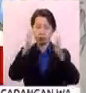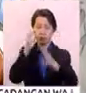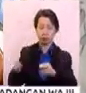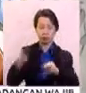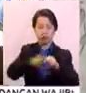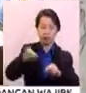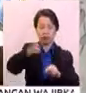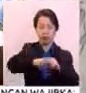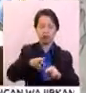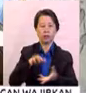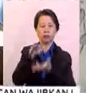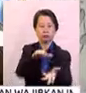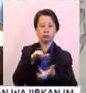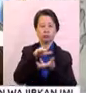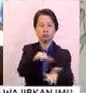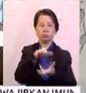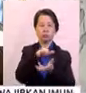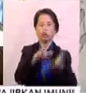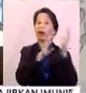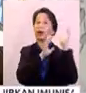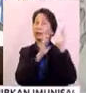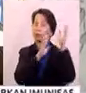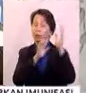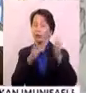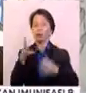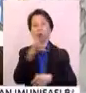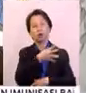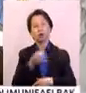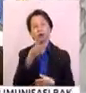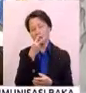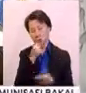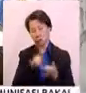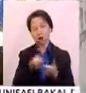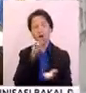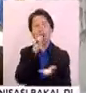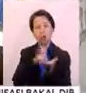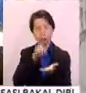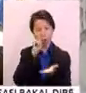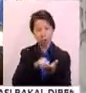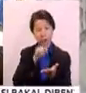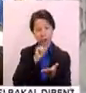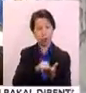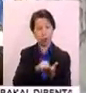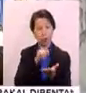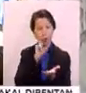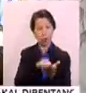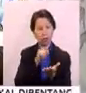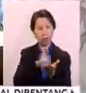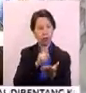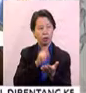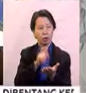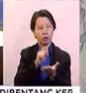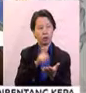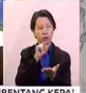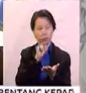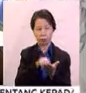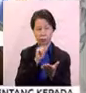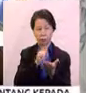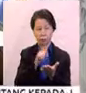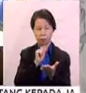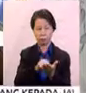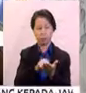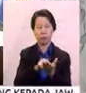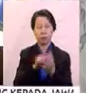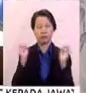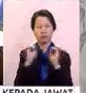bekalan. Dan juga ayam, apa nama, kita rasa tidak